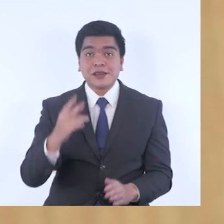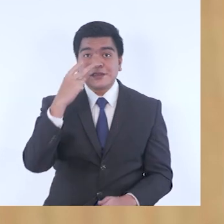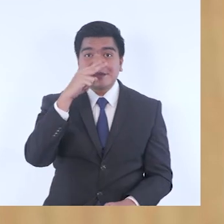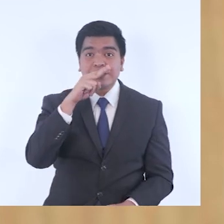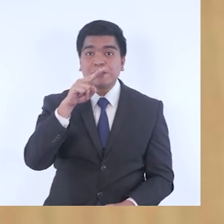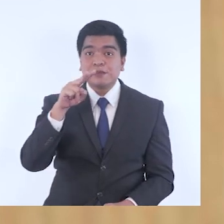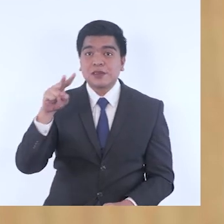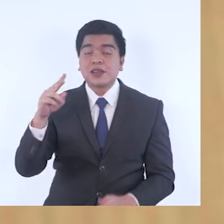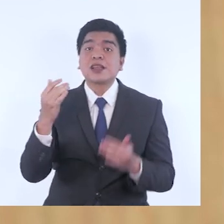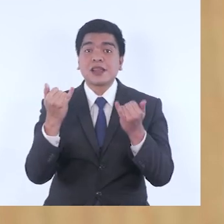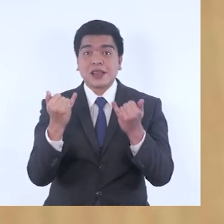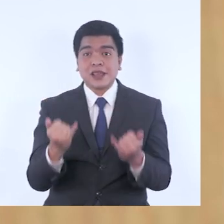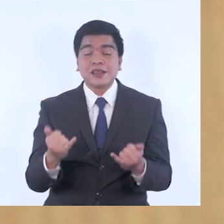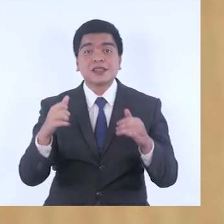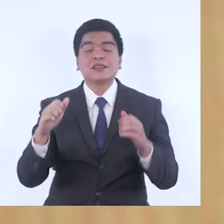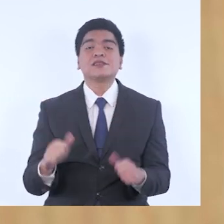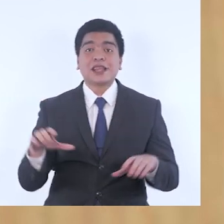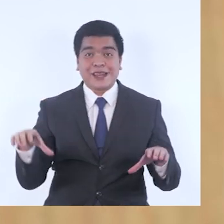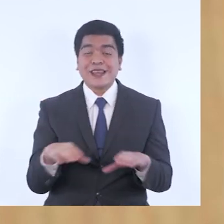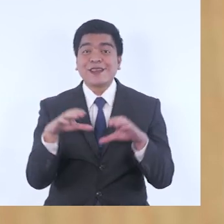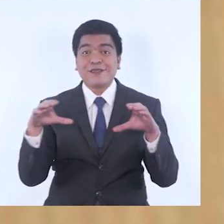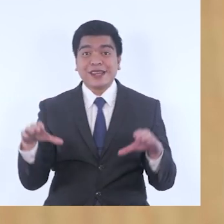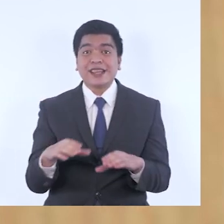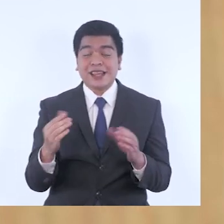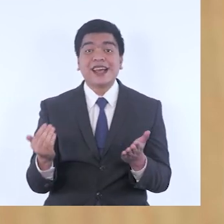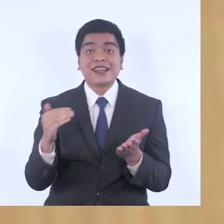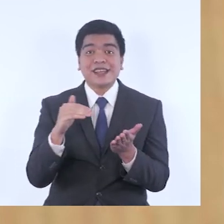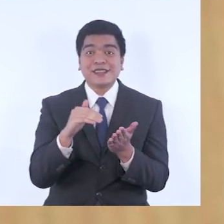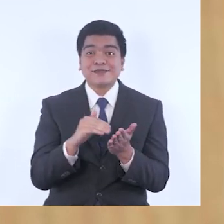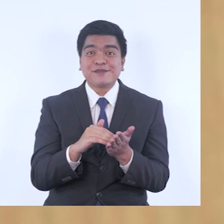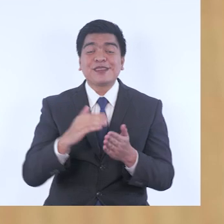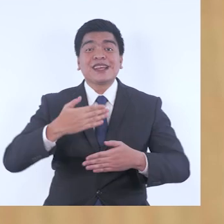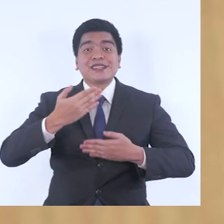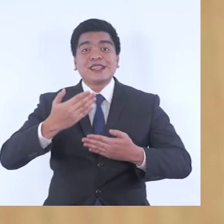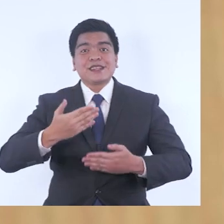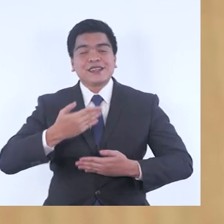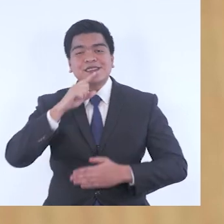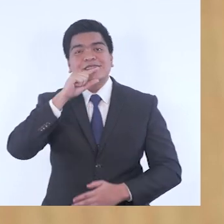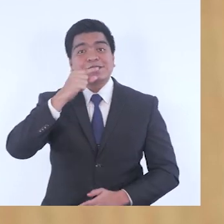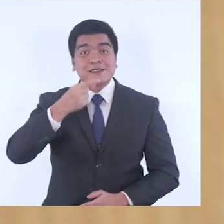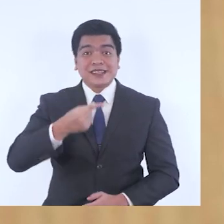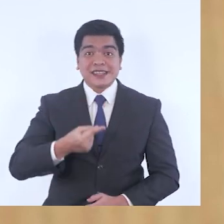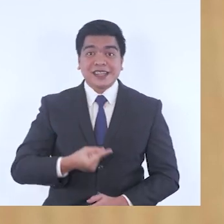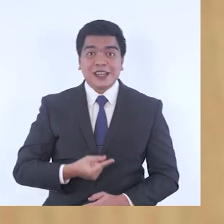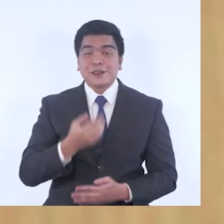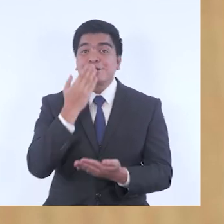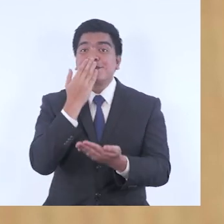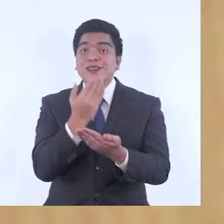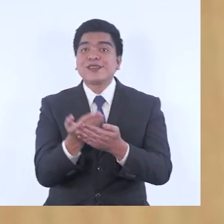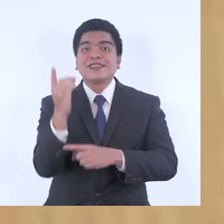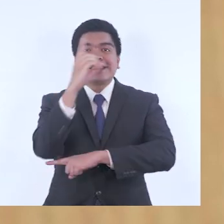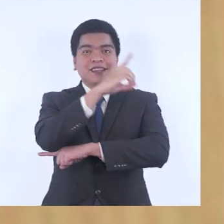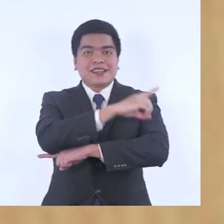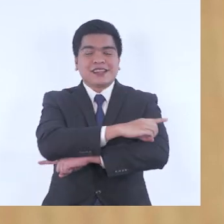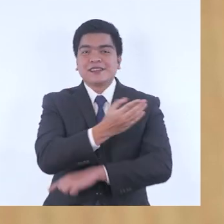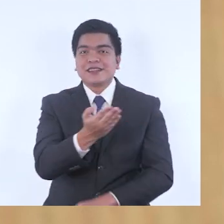sumasaksi sa culminating activity na ito. Muli po ay masaya po kaming bumabati ng magandang araw po